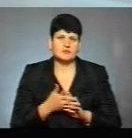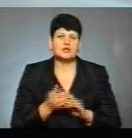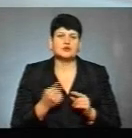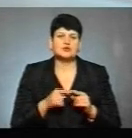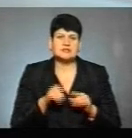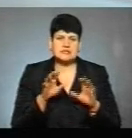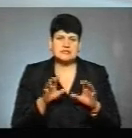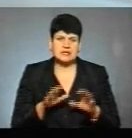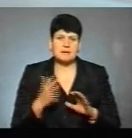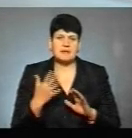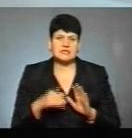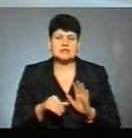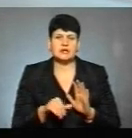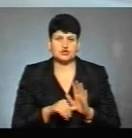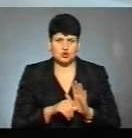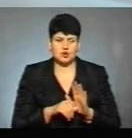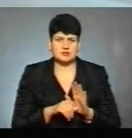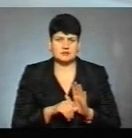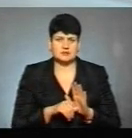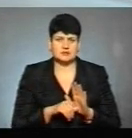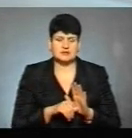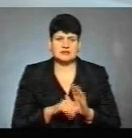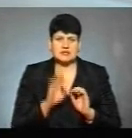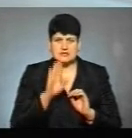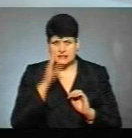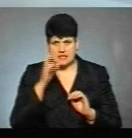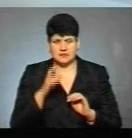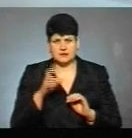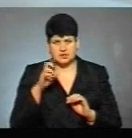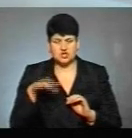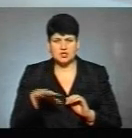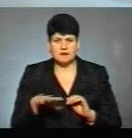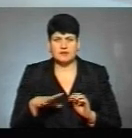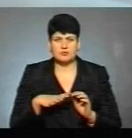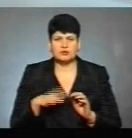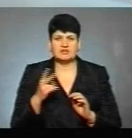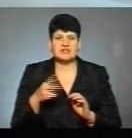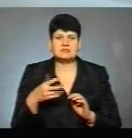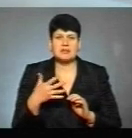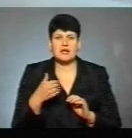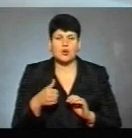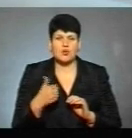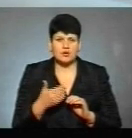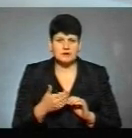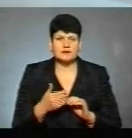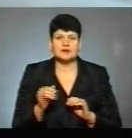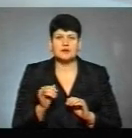стаття вже 56-та зрада батьківщини, яка була до 25 років,